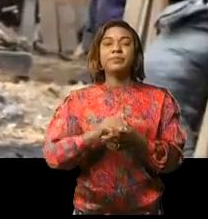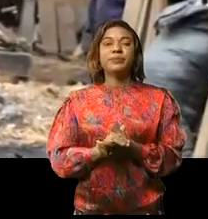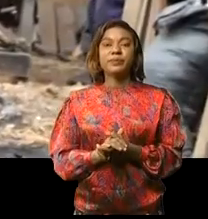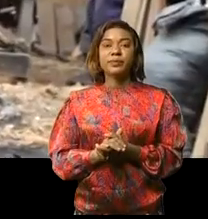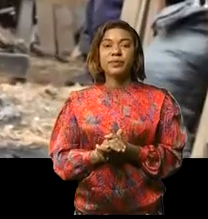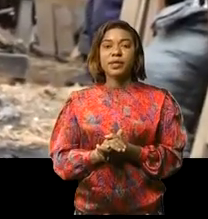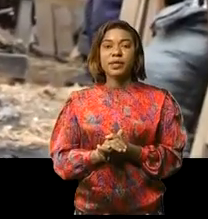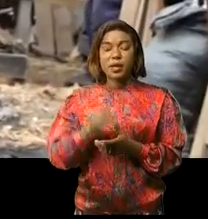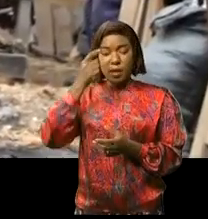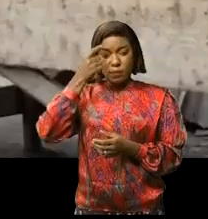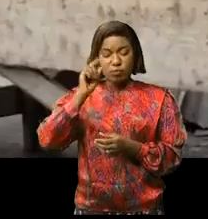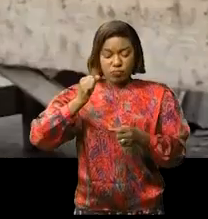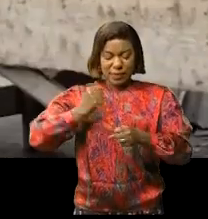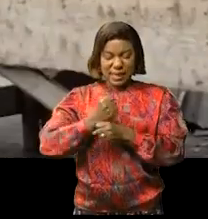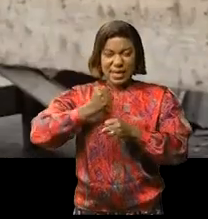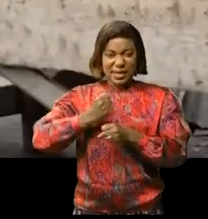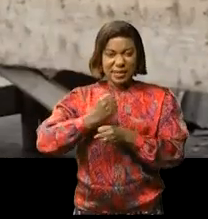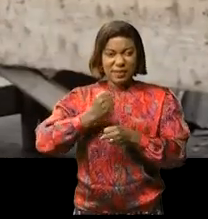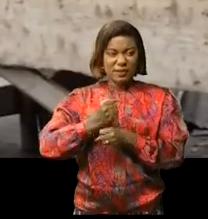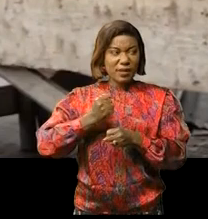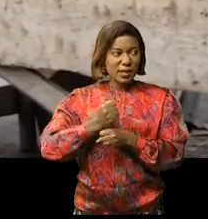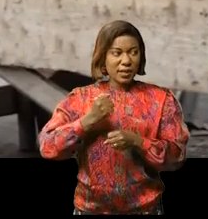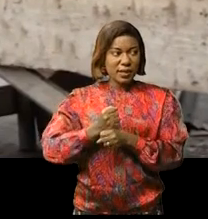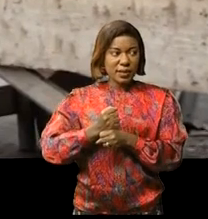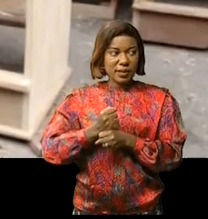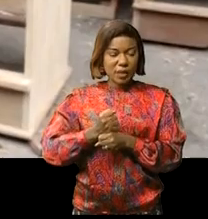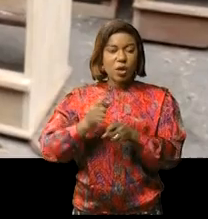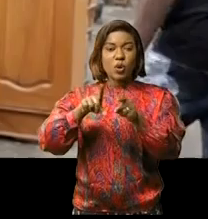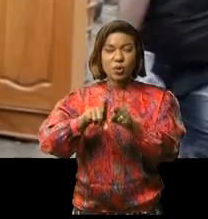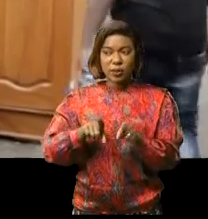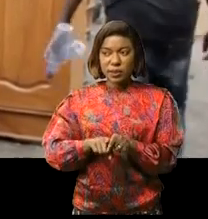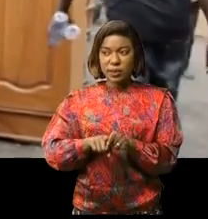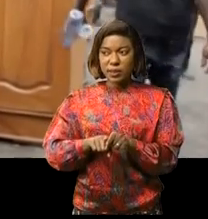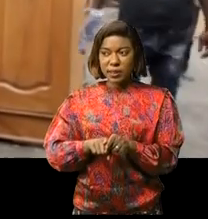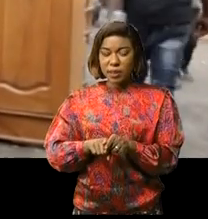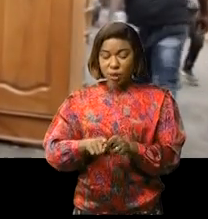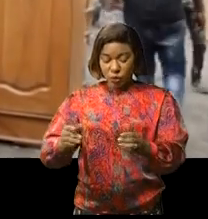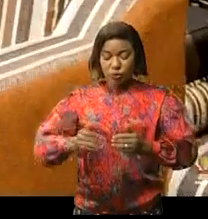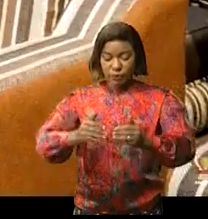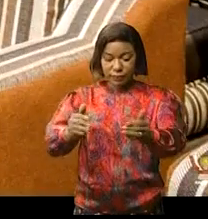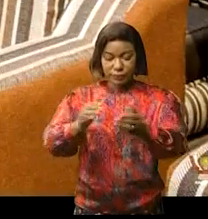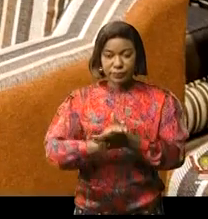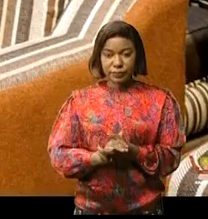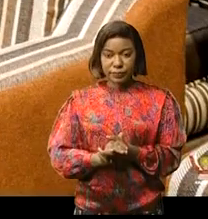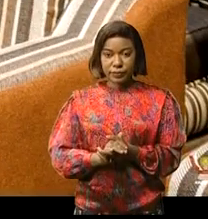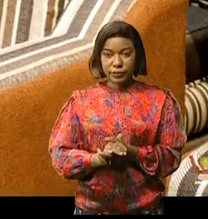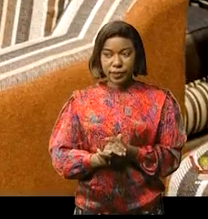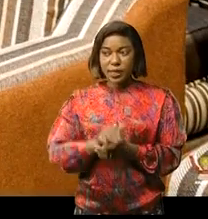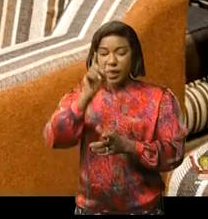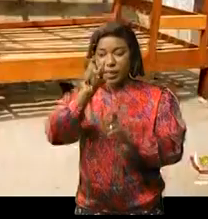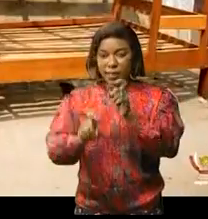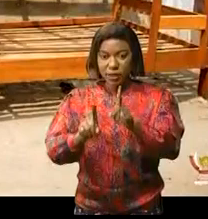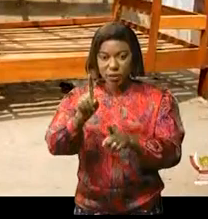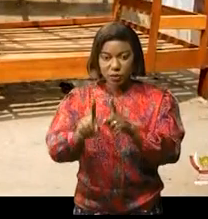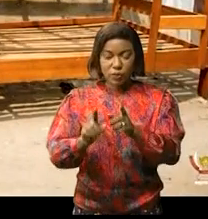C'est pour travailler de manière formelle que les menuisiers du marché Simba Zikida ont procédé à une assemblée élective. Question d'avoir